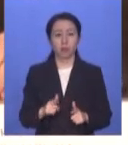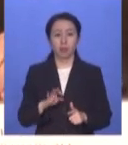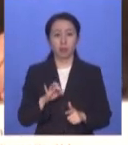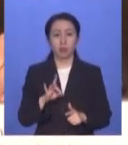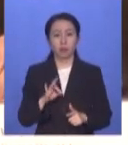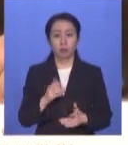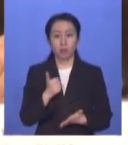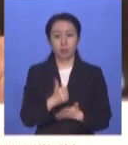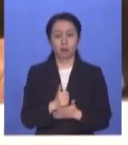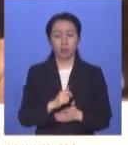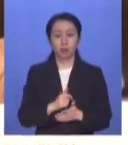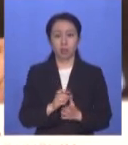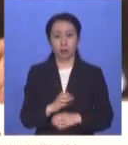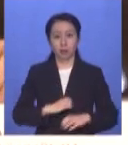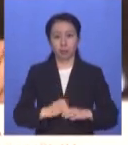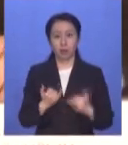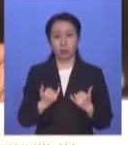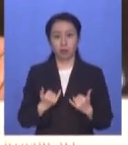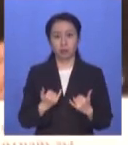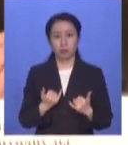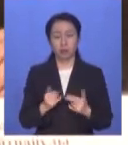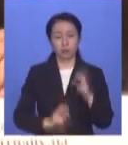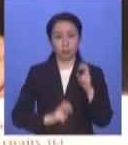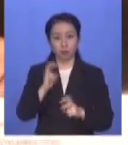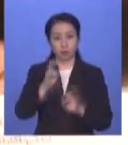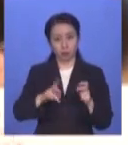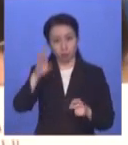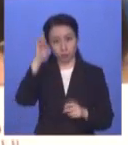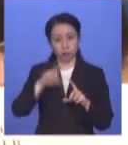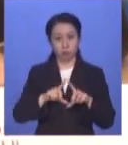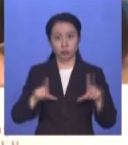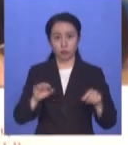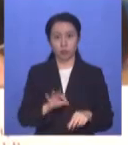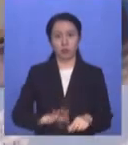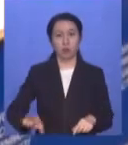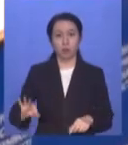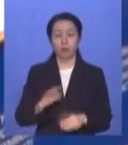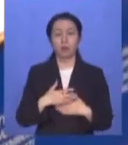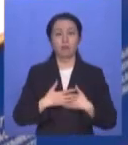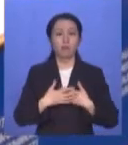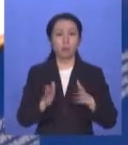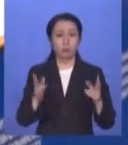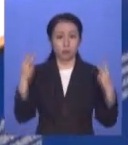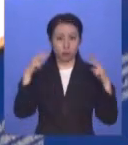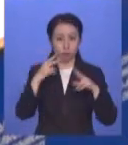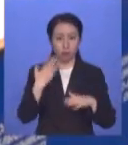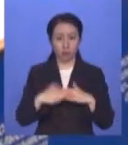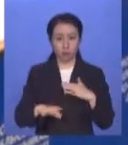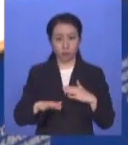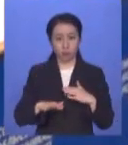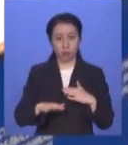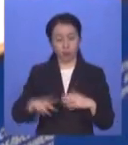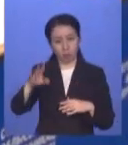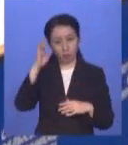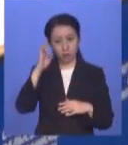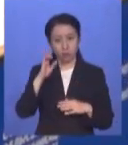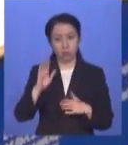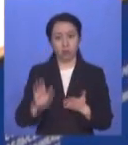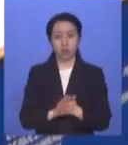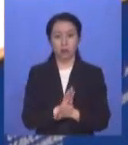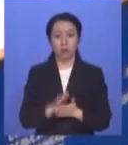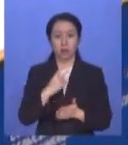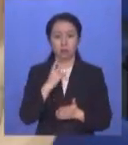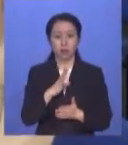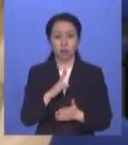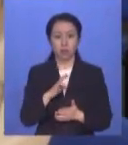является основным поставщиком кадров для всех предприятий и государственных учреждений области. Выпускники вуза, окончившие обучение за счет государственного гранта с